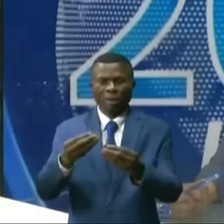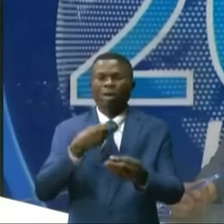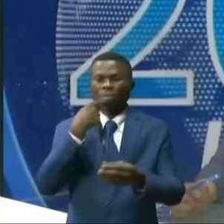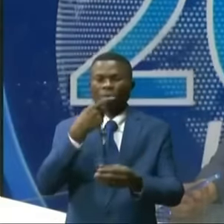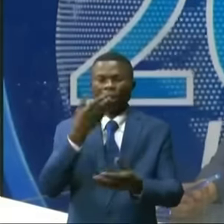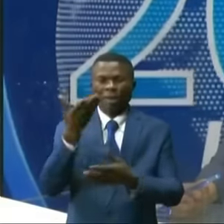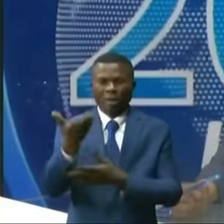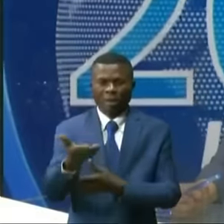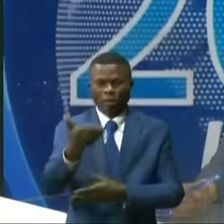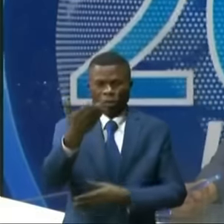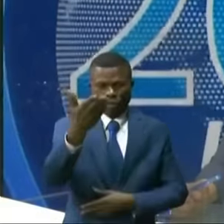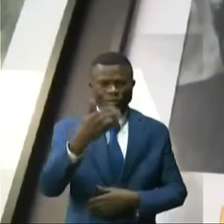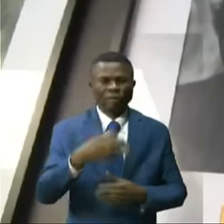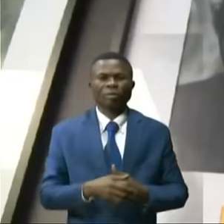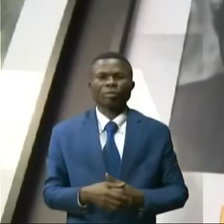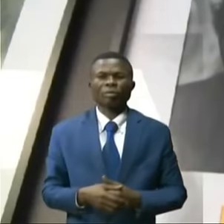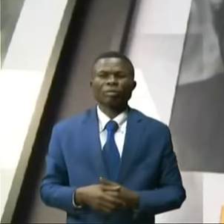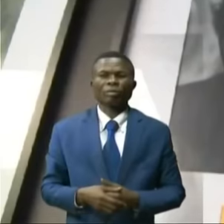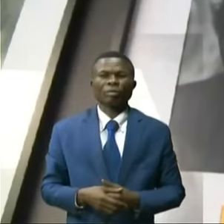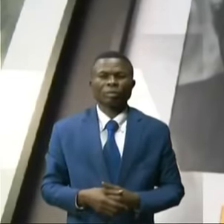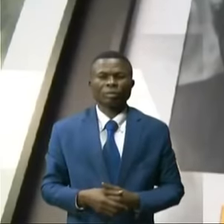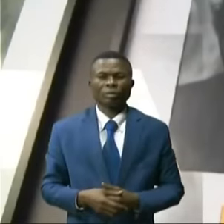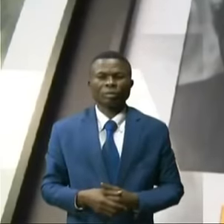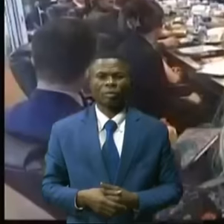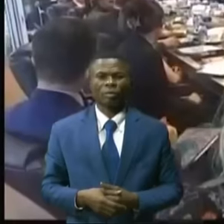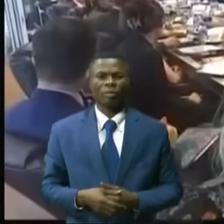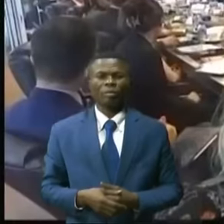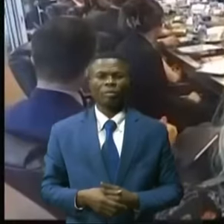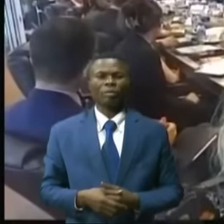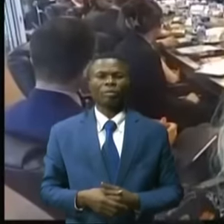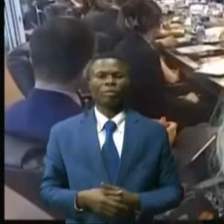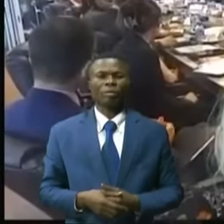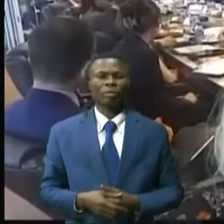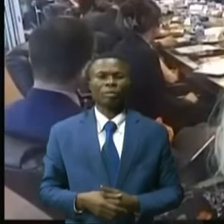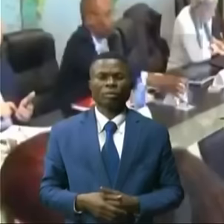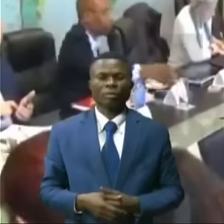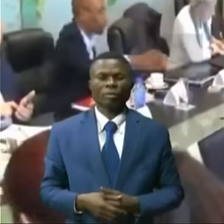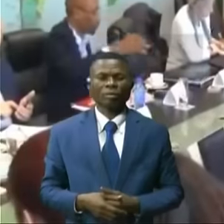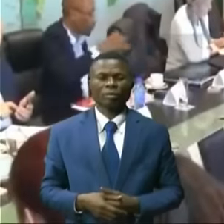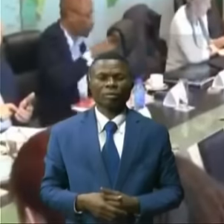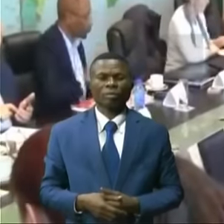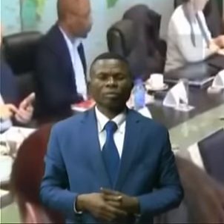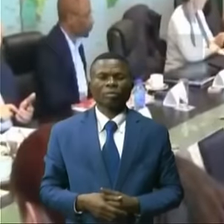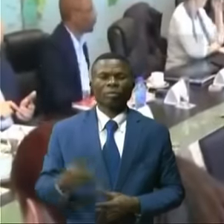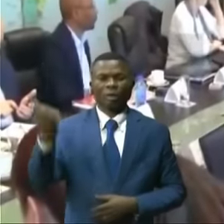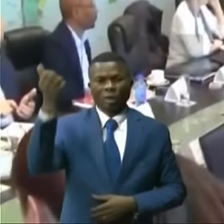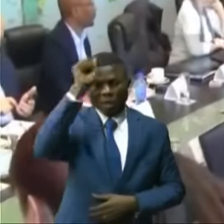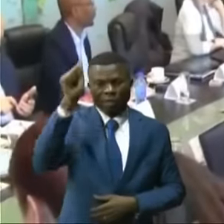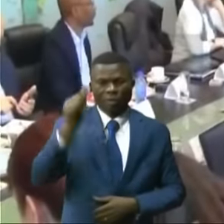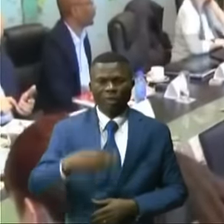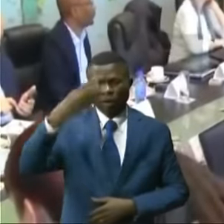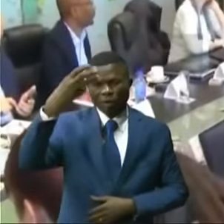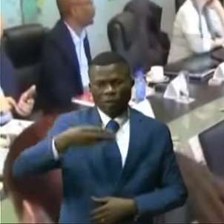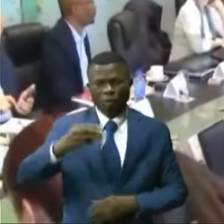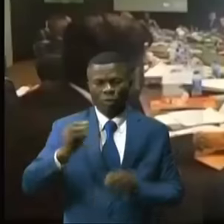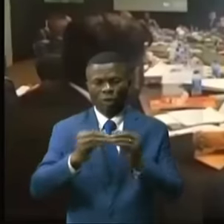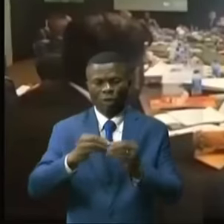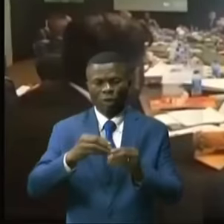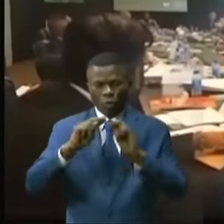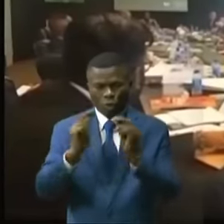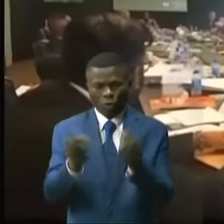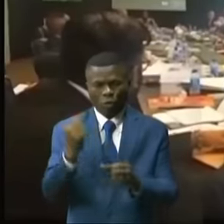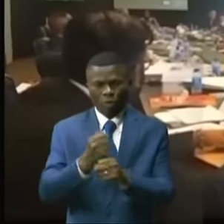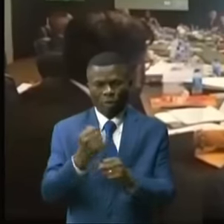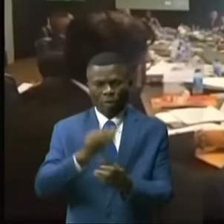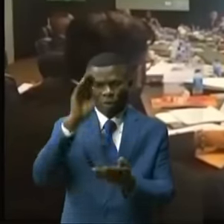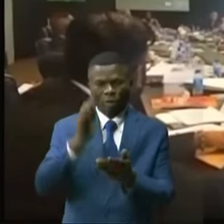à cette rencontre ouvert lundi 6 novembre à durbane à Kwazulu Natal en Afrique du Sud la 3e réunion du groupe de travail sur